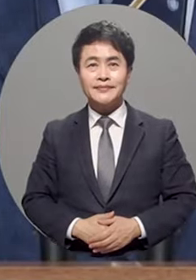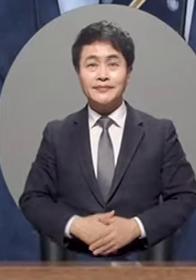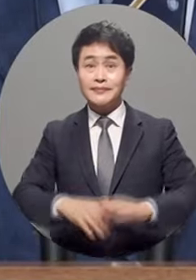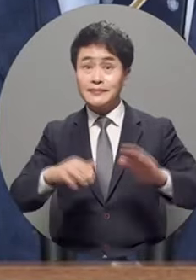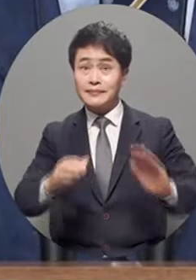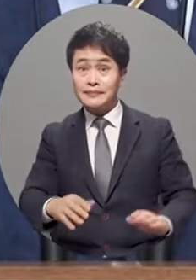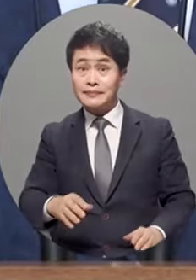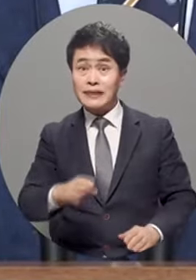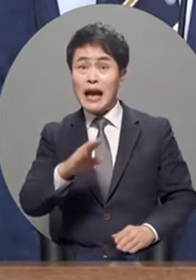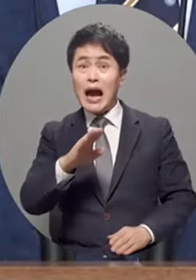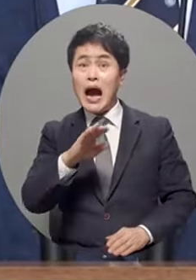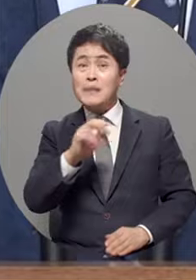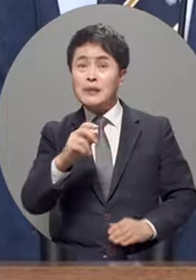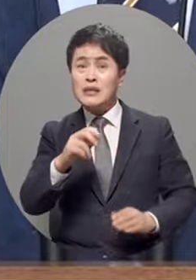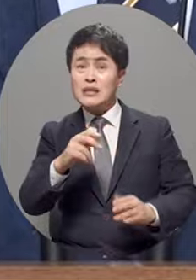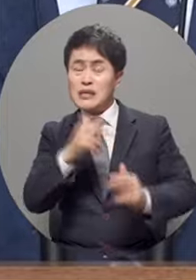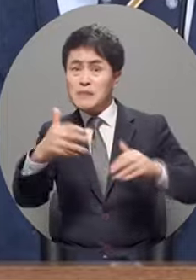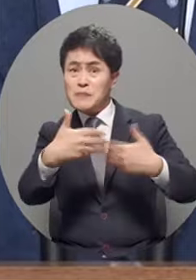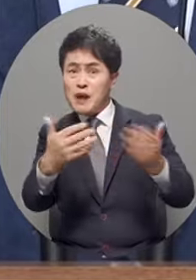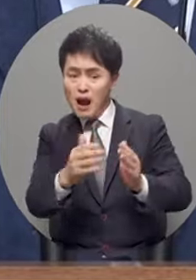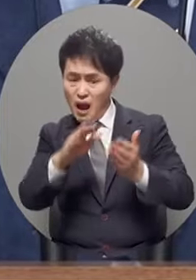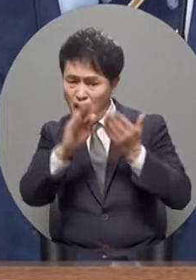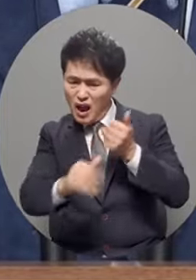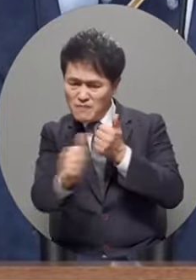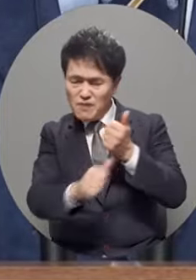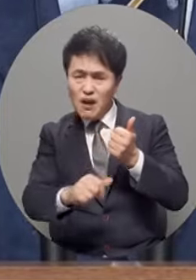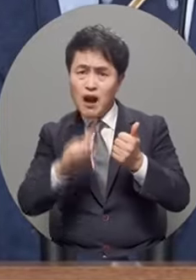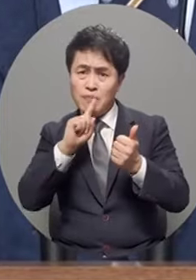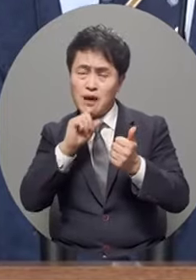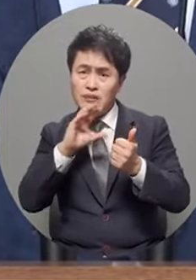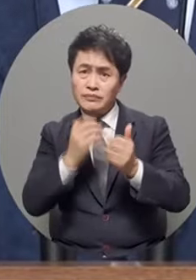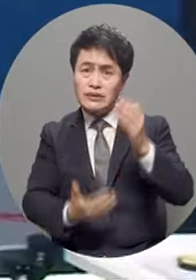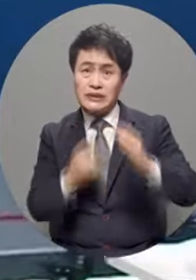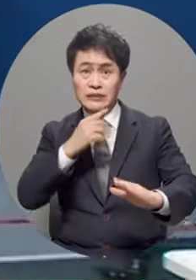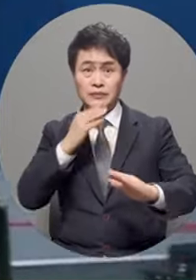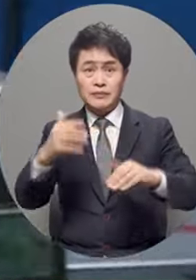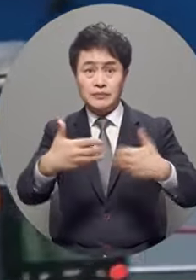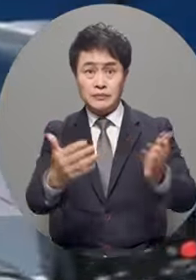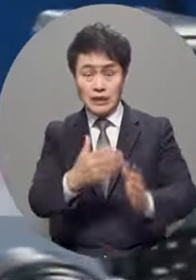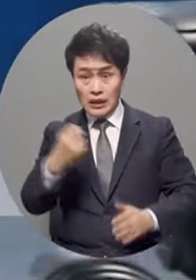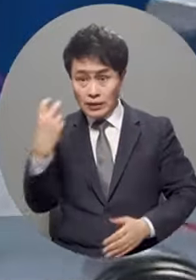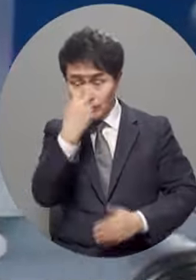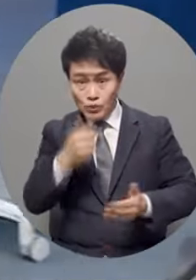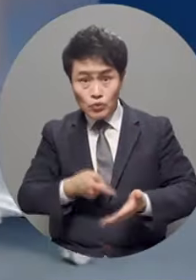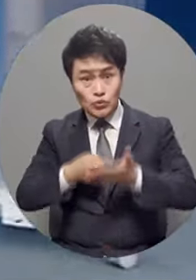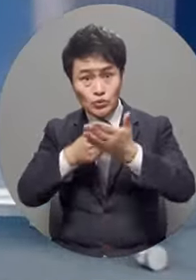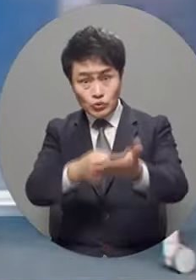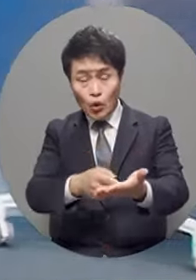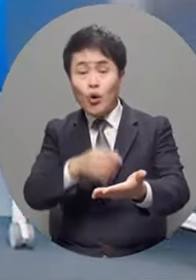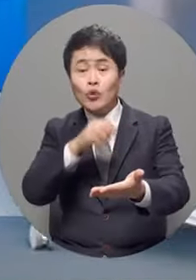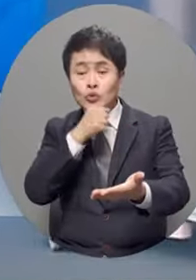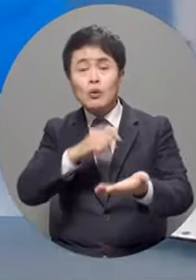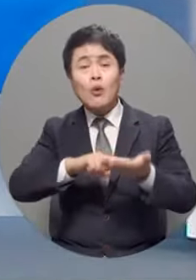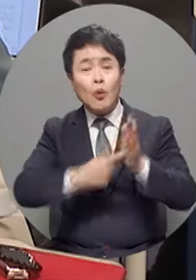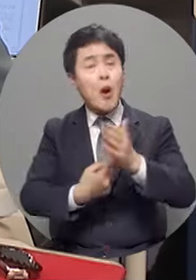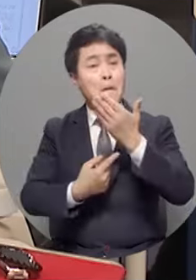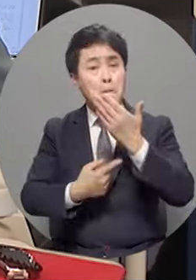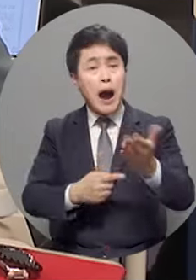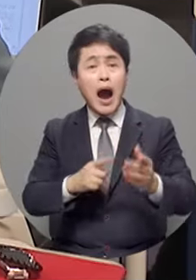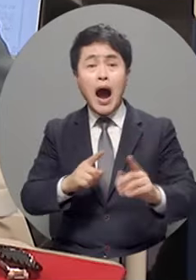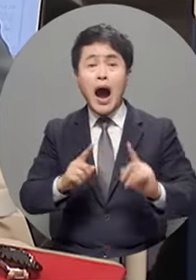비명계 의원들에게 집중된 하위 평가에 반발이 터져 나오고 있는 민주당. 재심을 청구하면 점수를 공개할 수 있다던